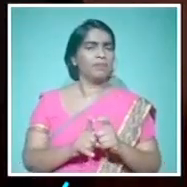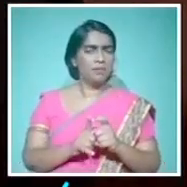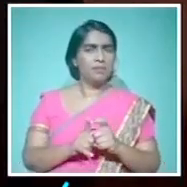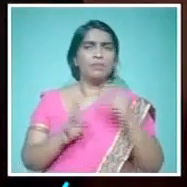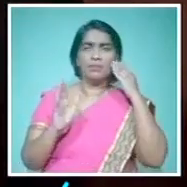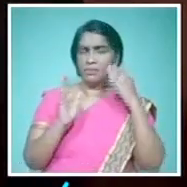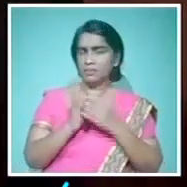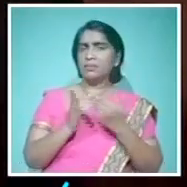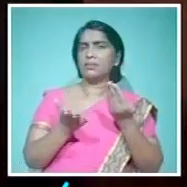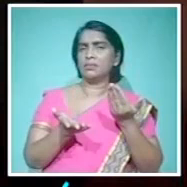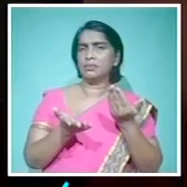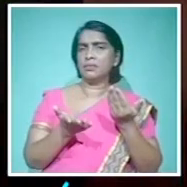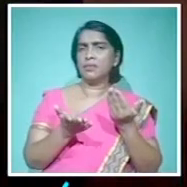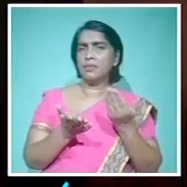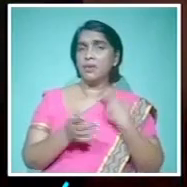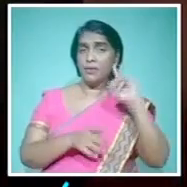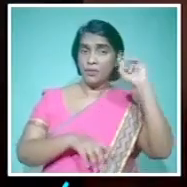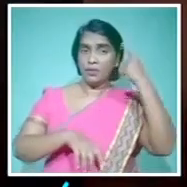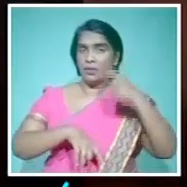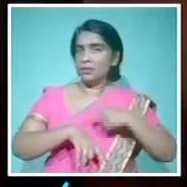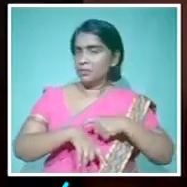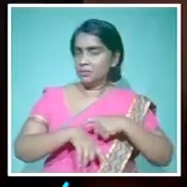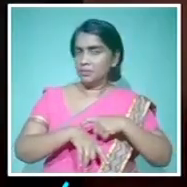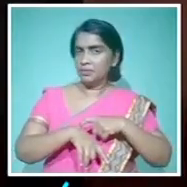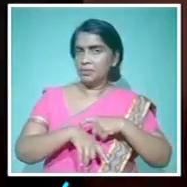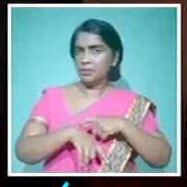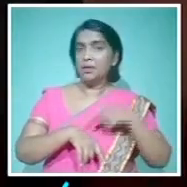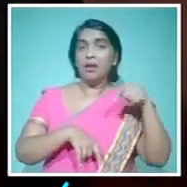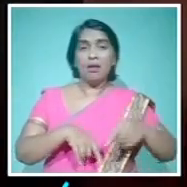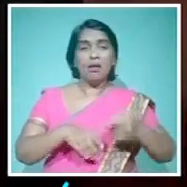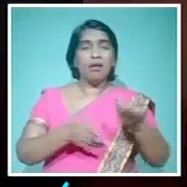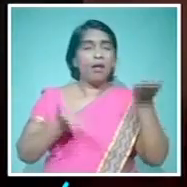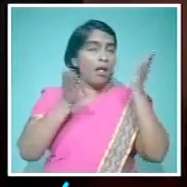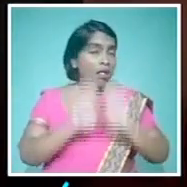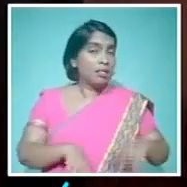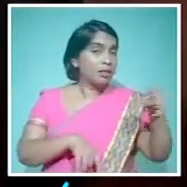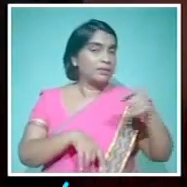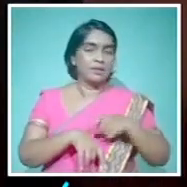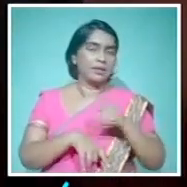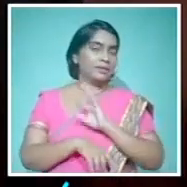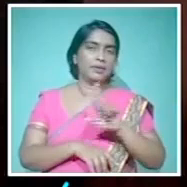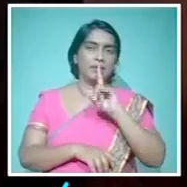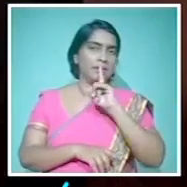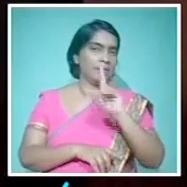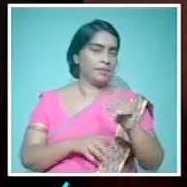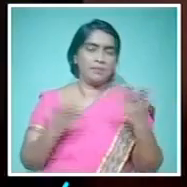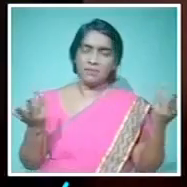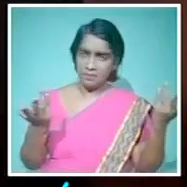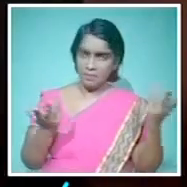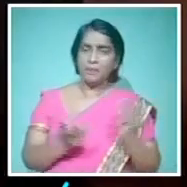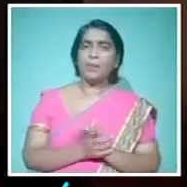සිදුවීම් සිදුවෙච්ච පළවෙනි අවස්ථාවවත් මේක අවසාන අවස්ථාවක් කියලා අපිට සහතිකයක් වෙන්න